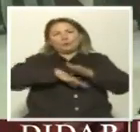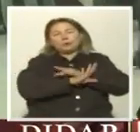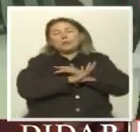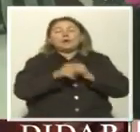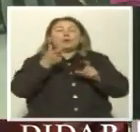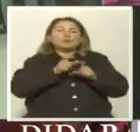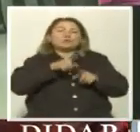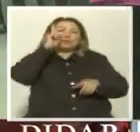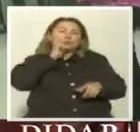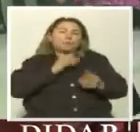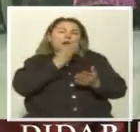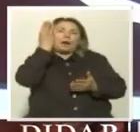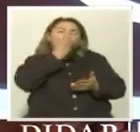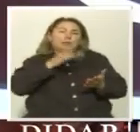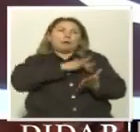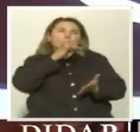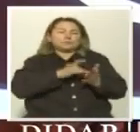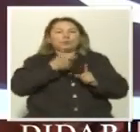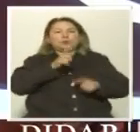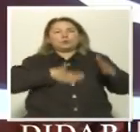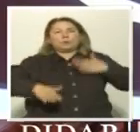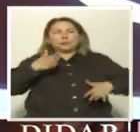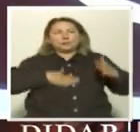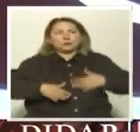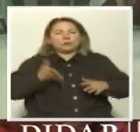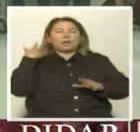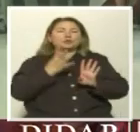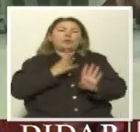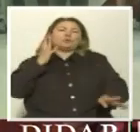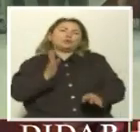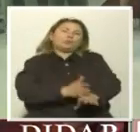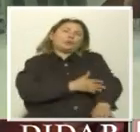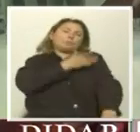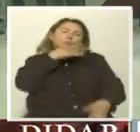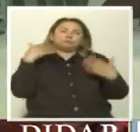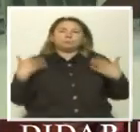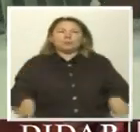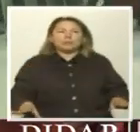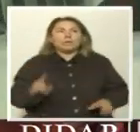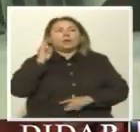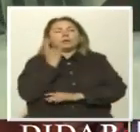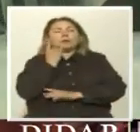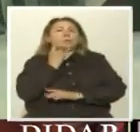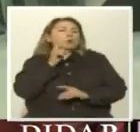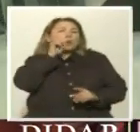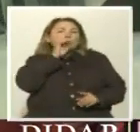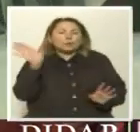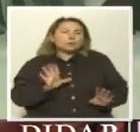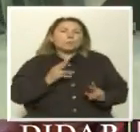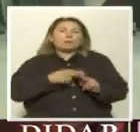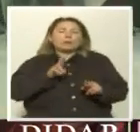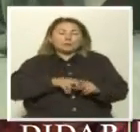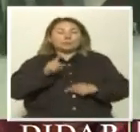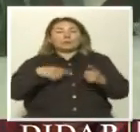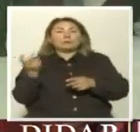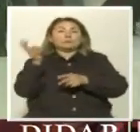өте ыңғайлы. И Ақтау қаласында ашылғанына өте қуаныштымыз. Бұрын кезекте тұратын едік, ұзақ кезек болғанда баламен өте қиын еді. Қазіргі таңда